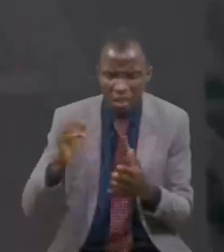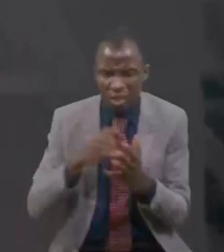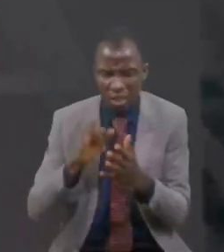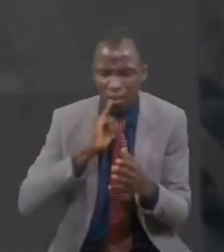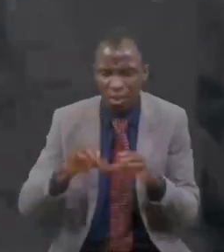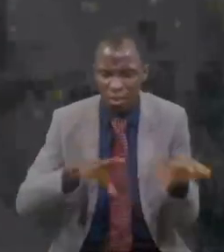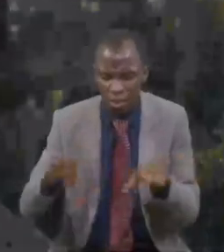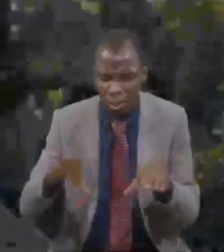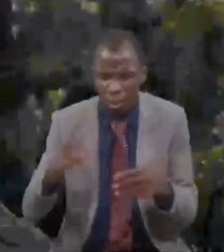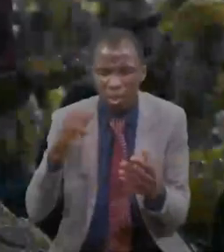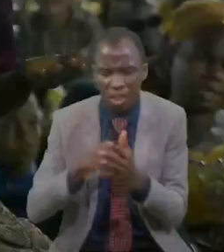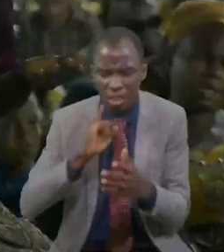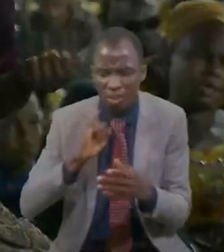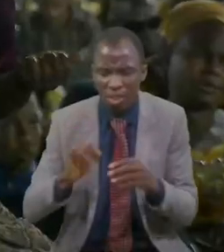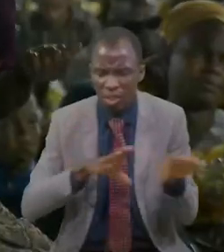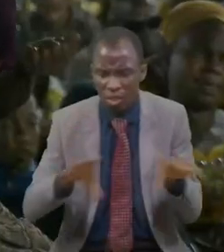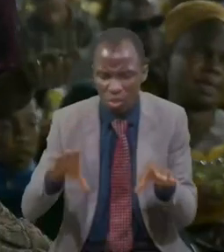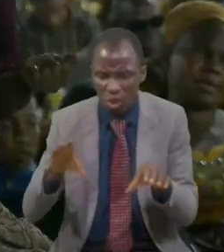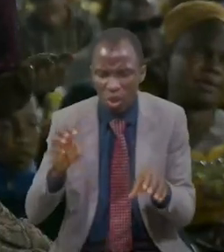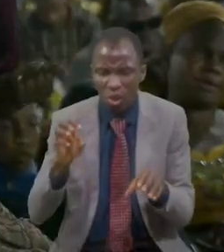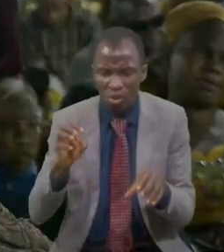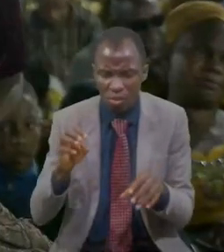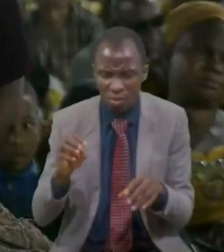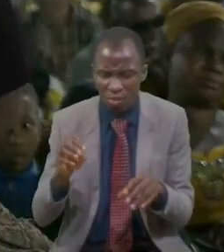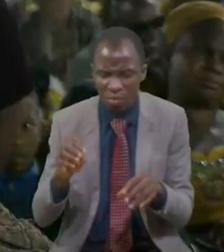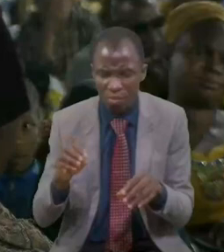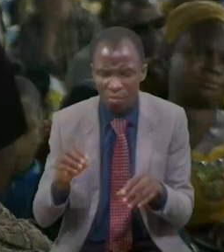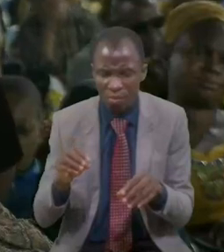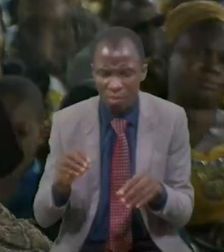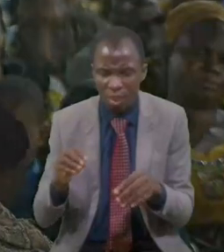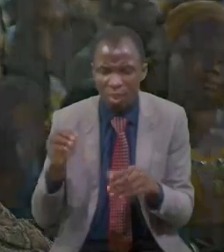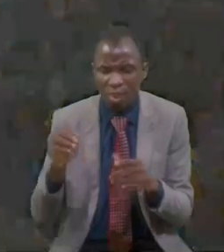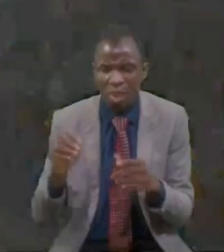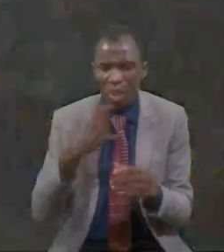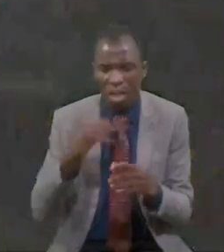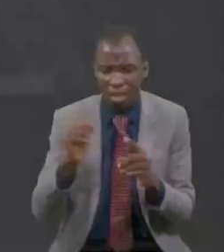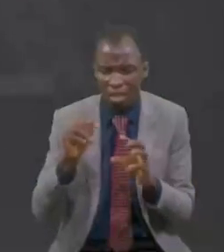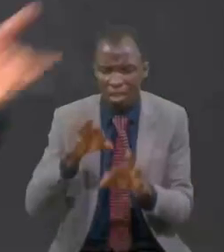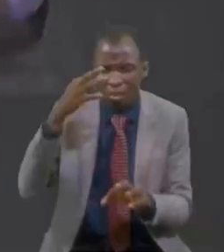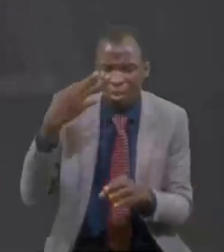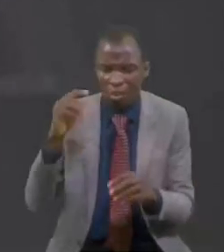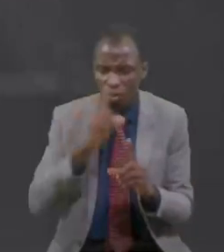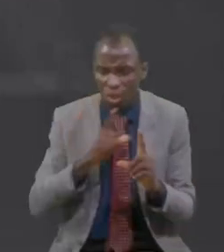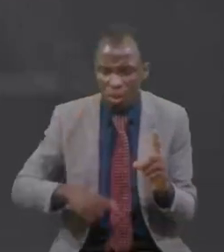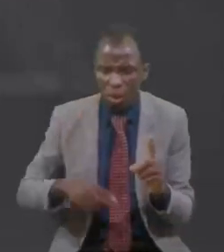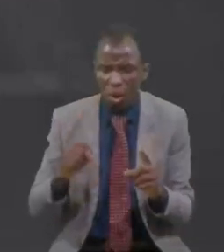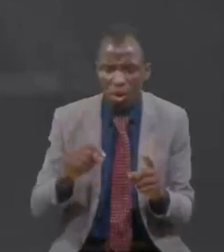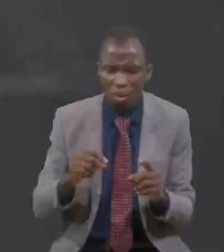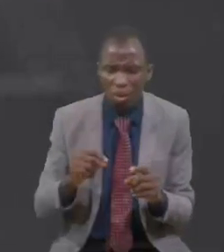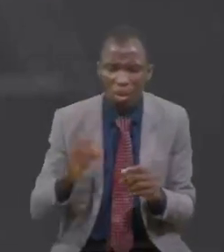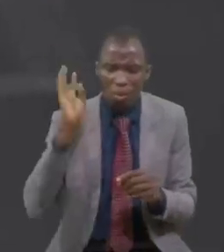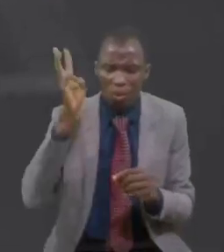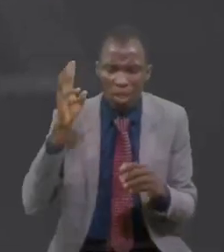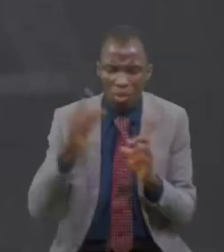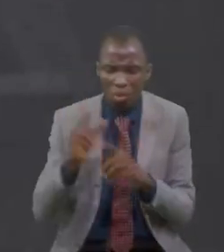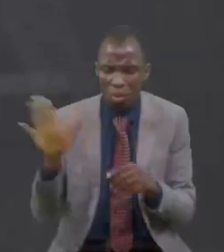fait c'est fait et que l'Esprit de Dieu rend des témoignage à leur cœur